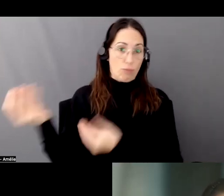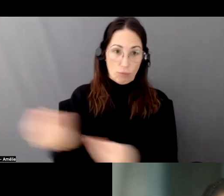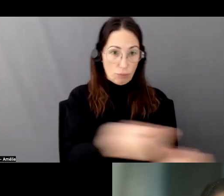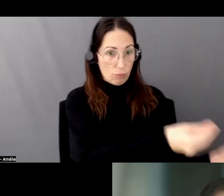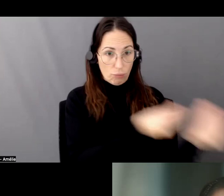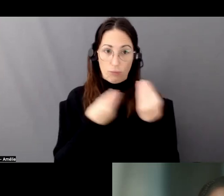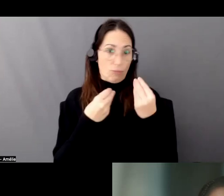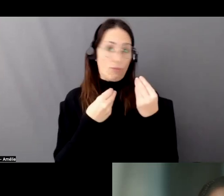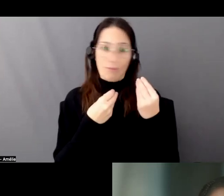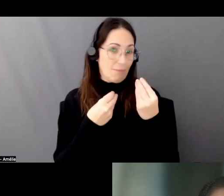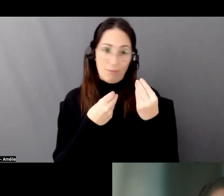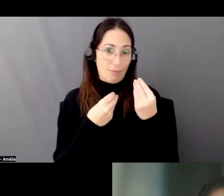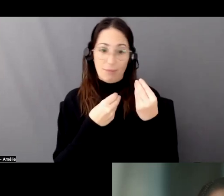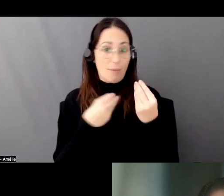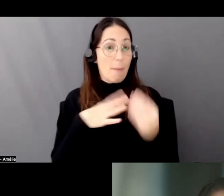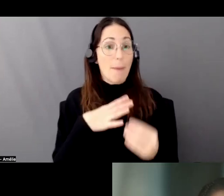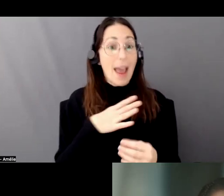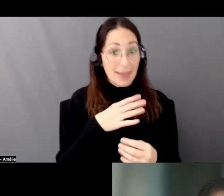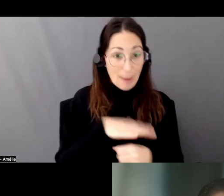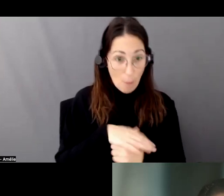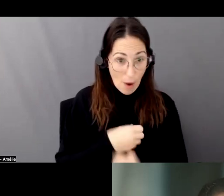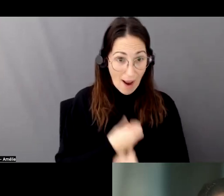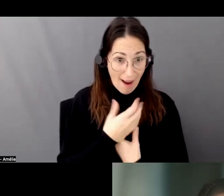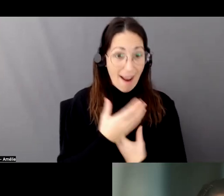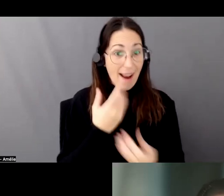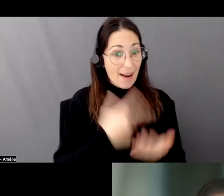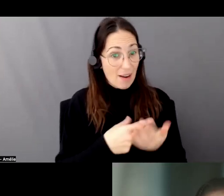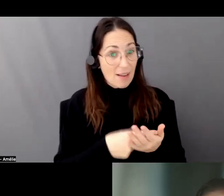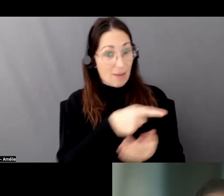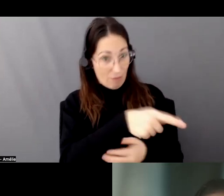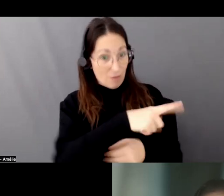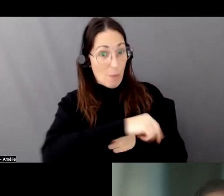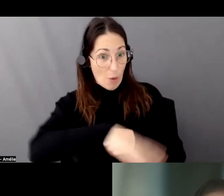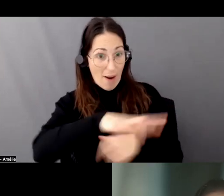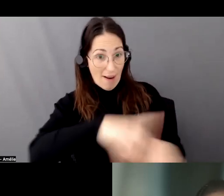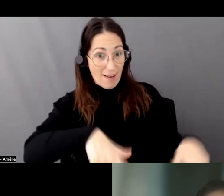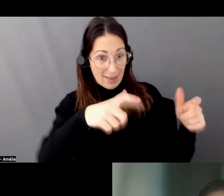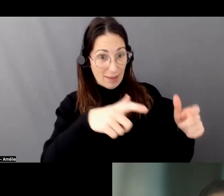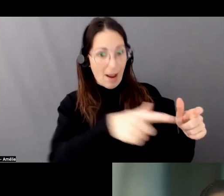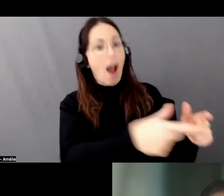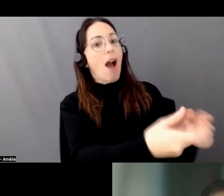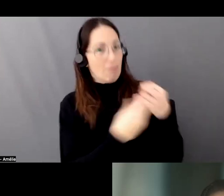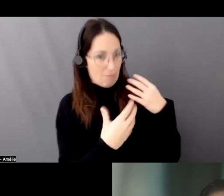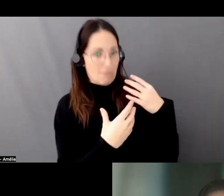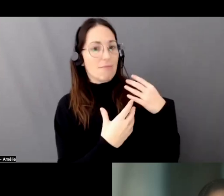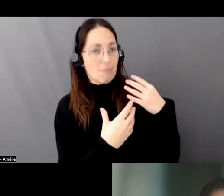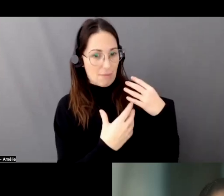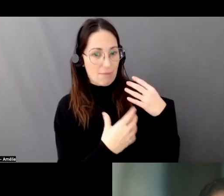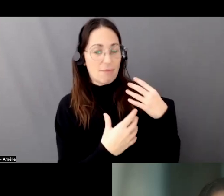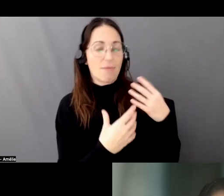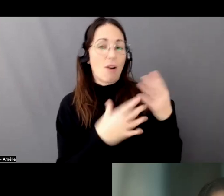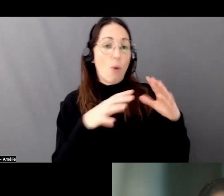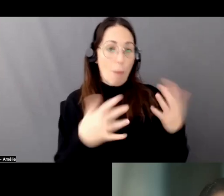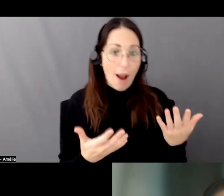notre niveau, mais par contre, les témoignages, provenant des travailleurs de l'établissement nous parviennent dans le sens